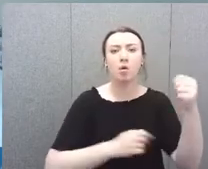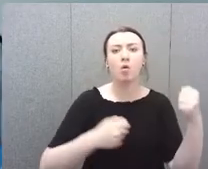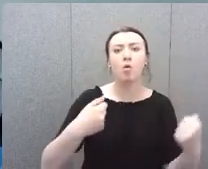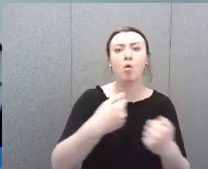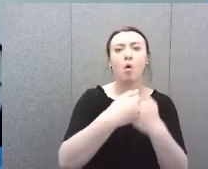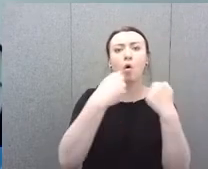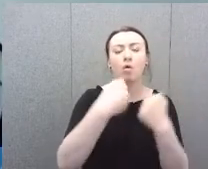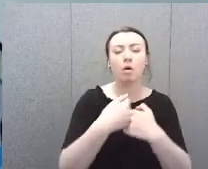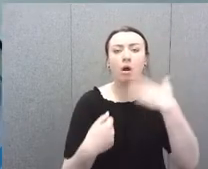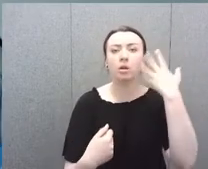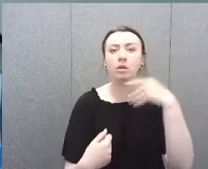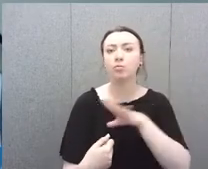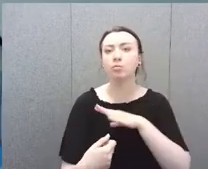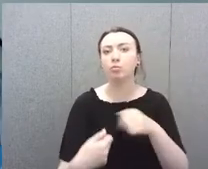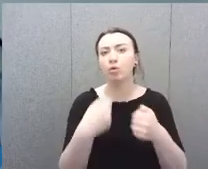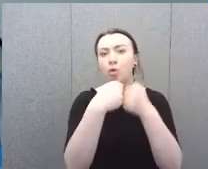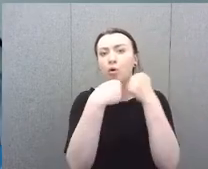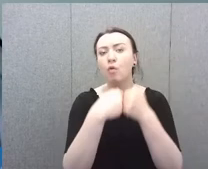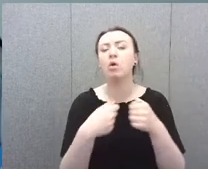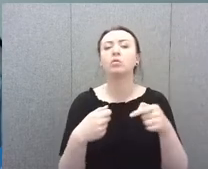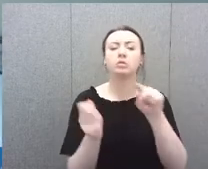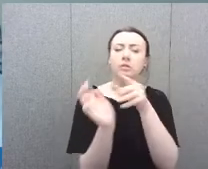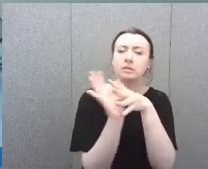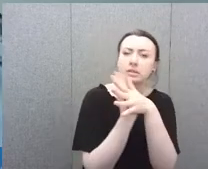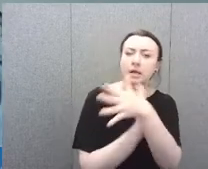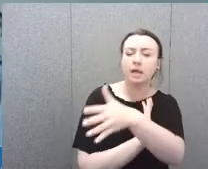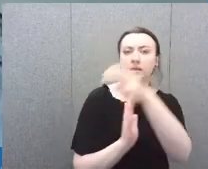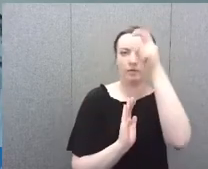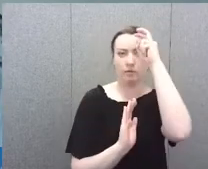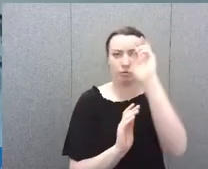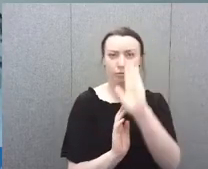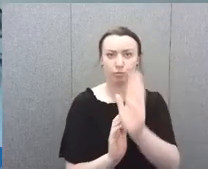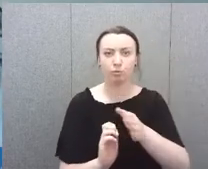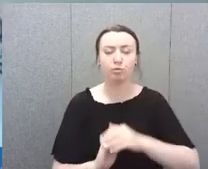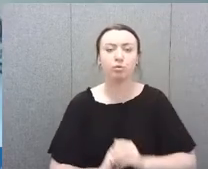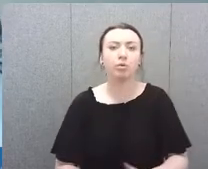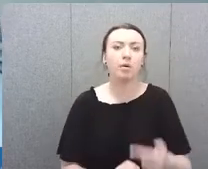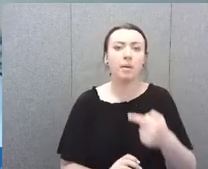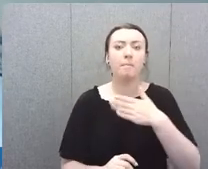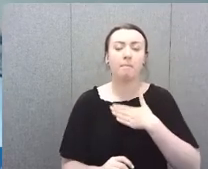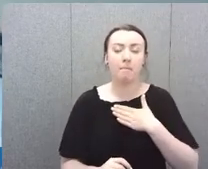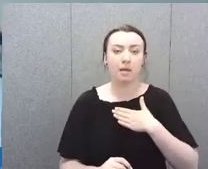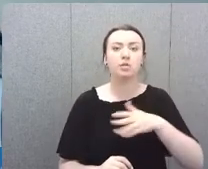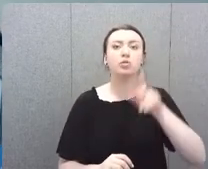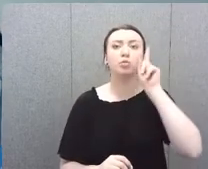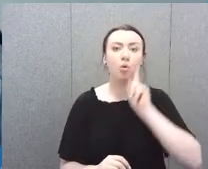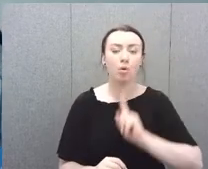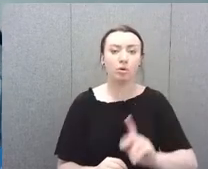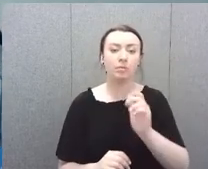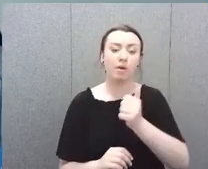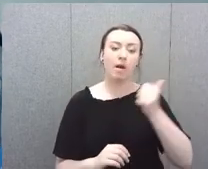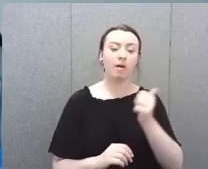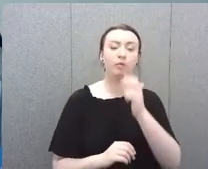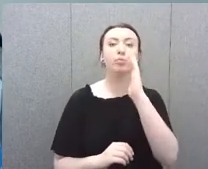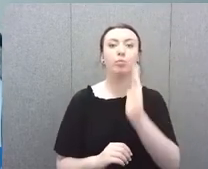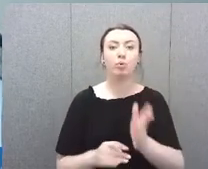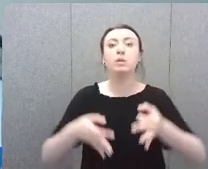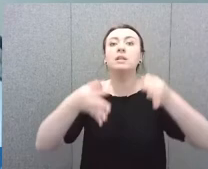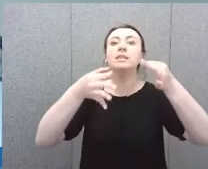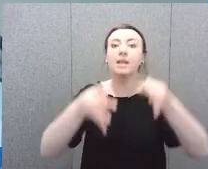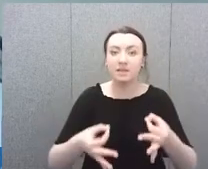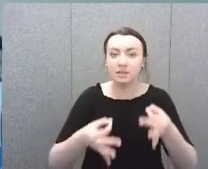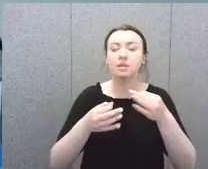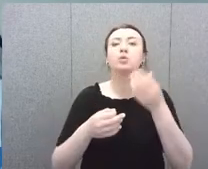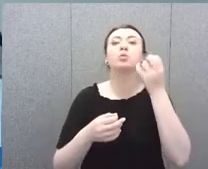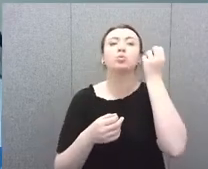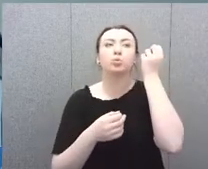прозрачное и демократическое правительство. С нашей стороны мы хотели бы получить понятие и